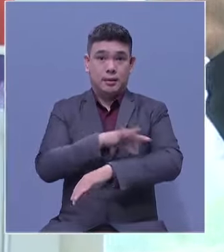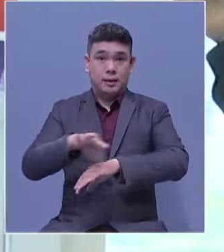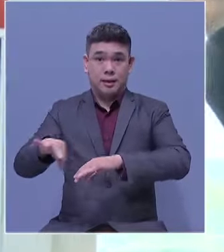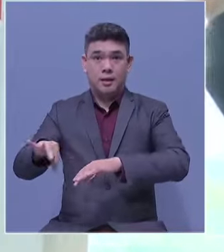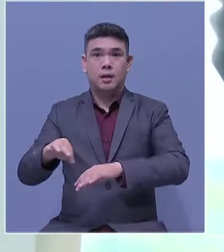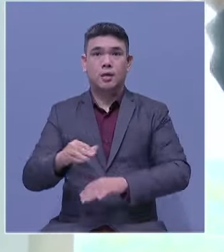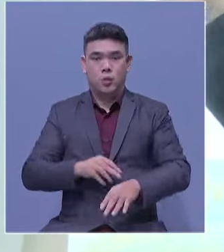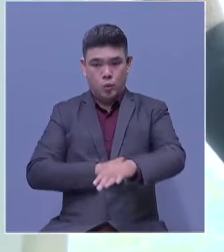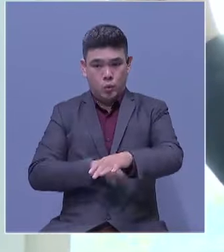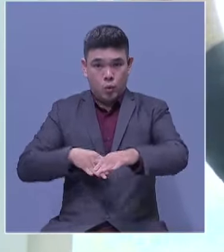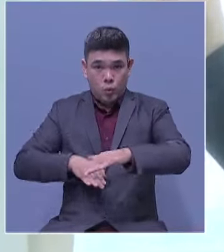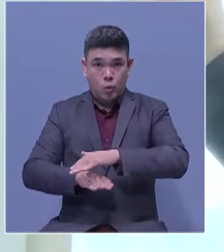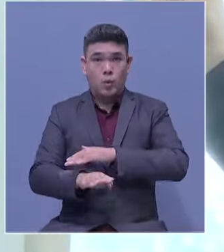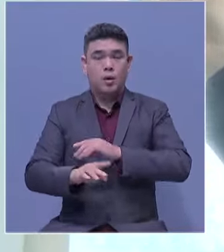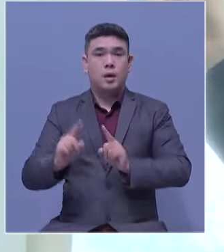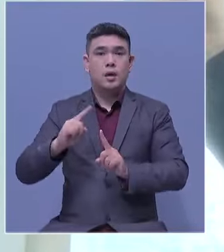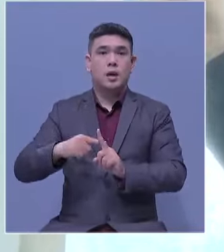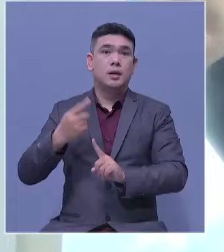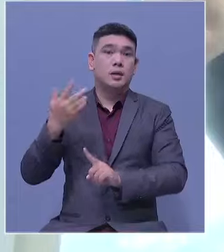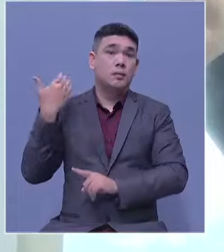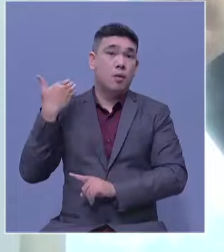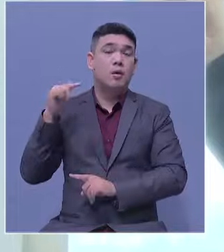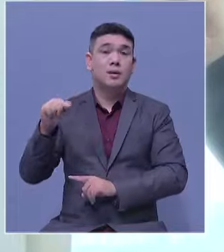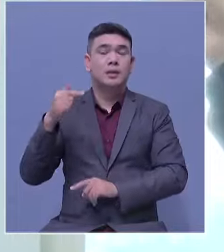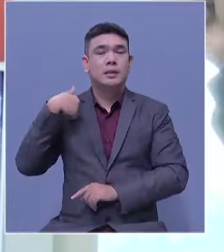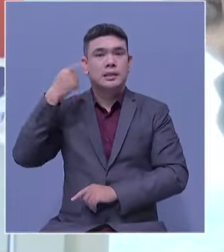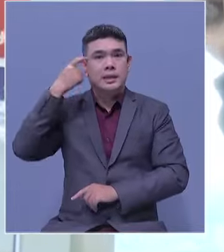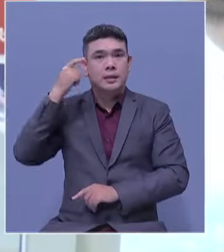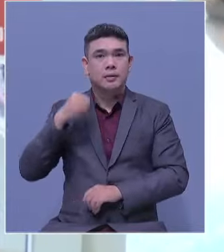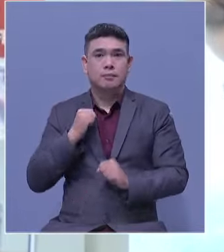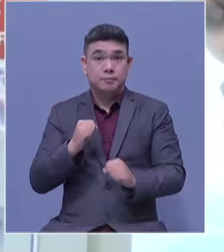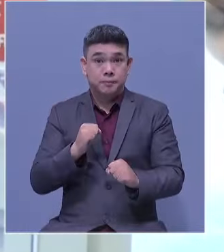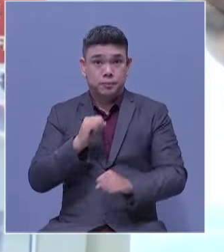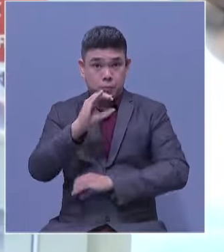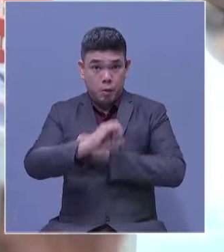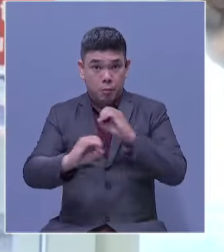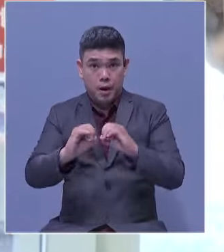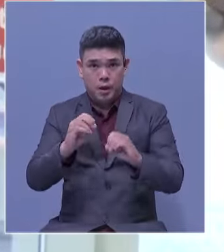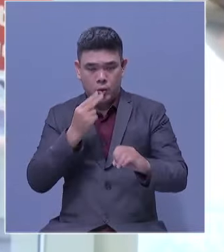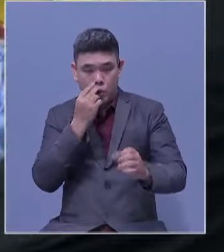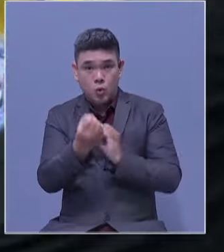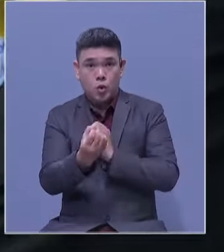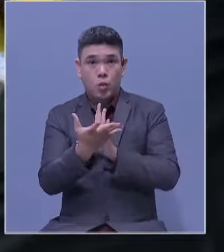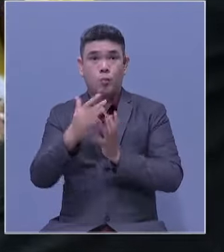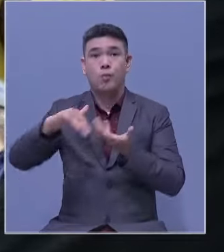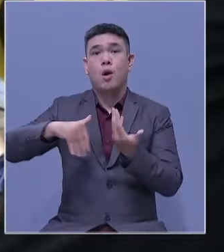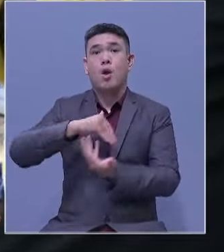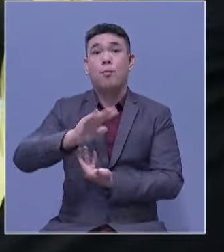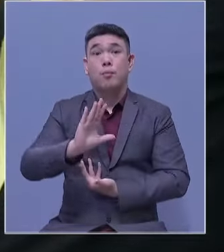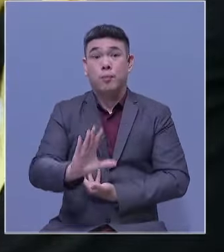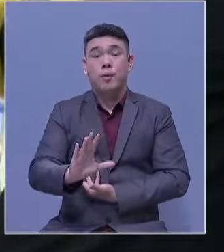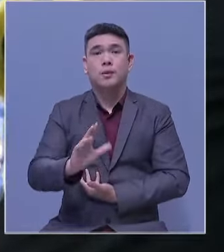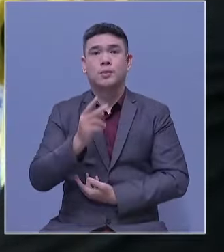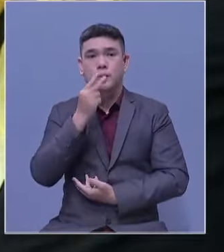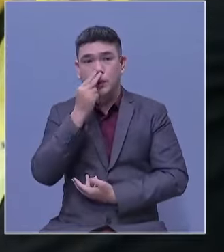เมื่อปลายเดือนเมษายนที่ผ่านมาโดยคุณสรพพงก็กำชับเรื่องมาตรการการป้องกันและแก้ไขผลกระทบต่อสิ่งแวดล้อมโดย